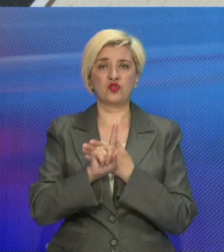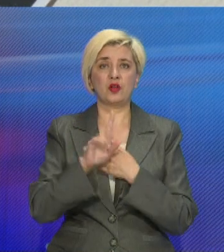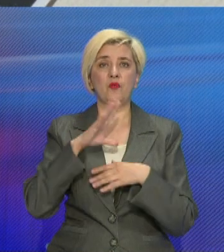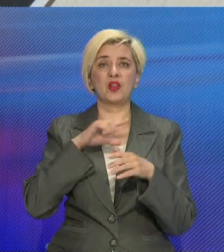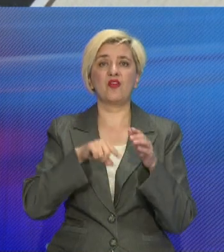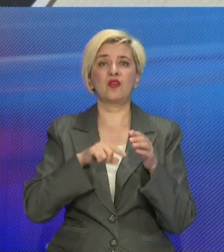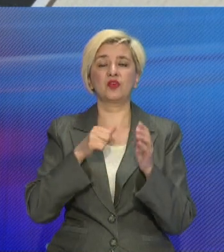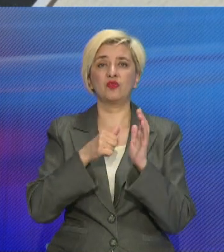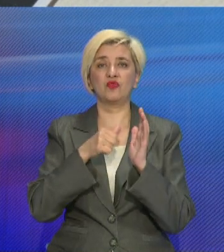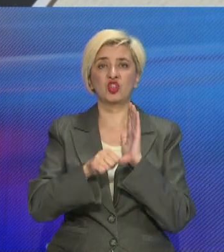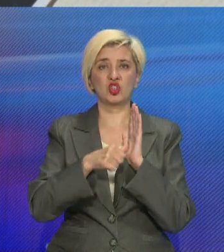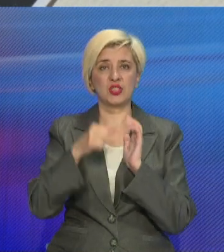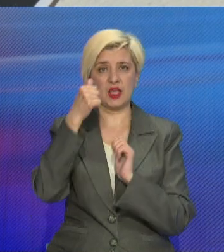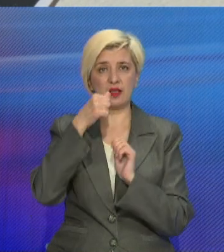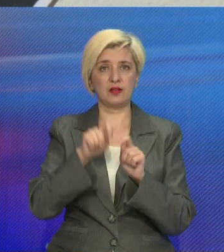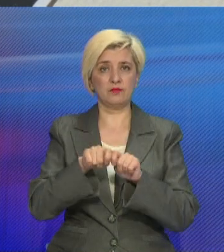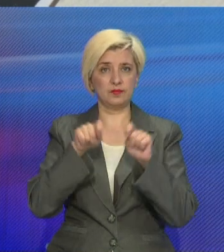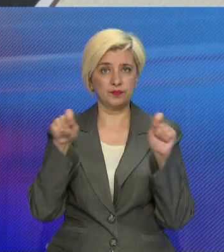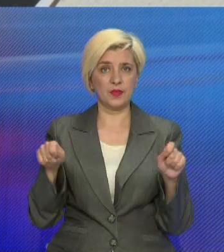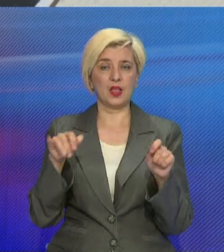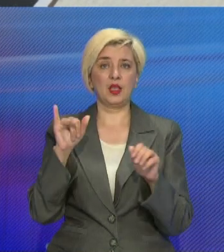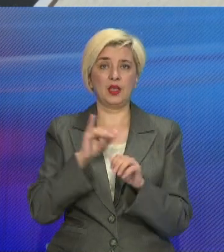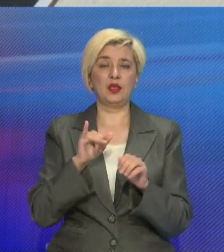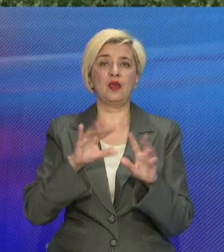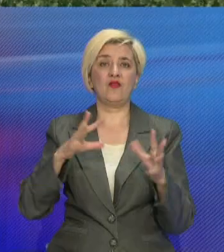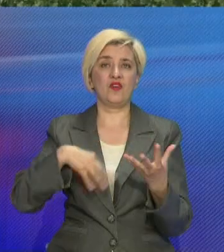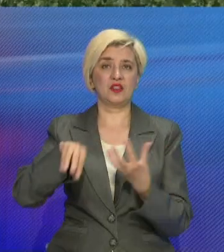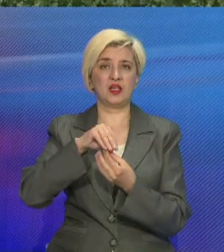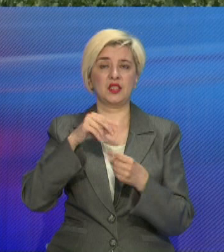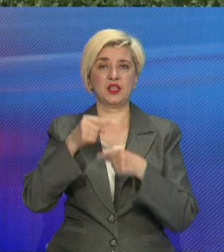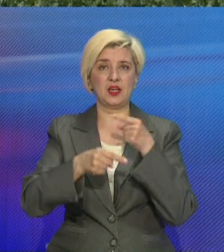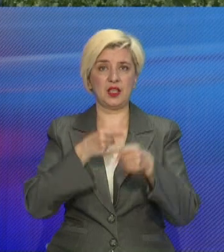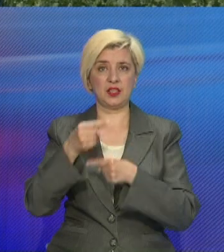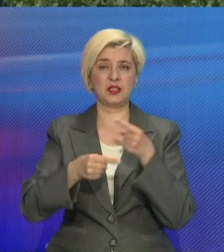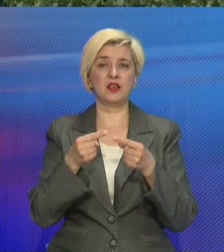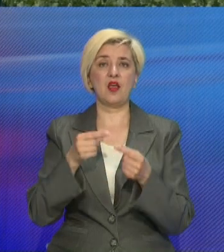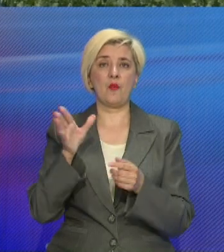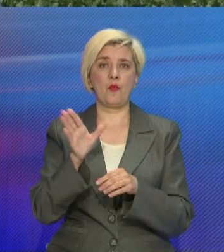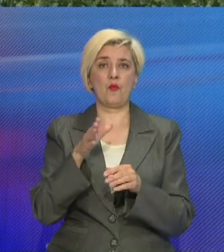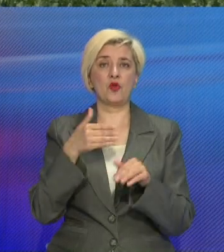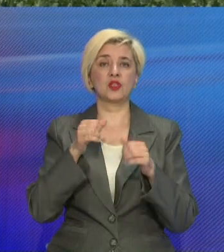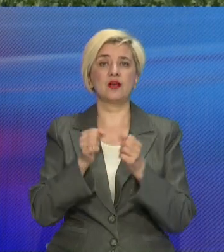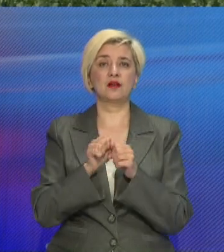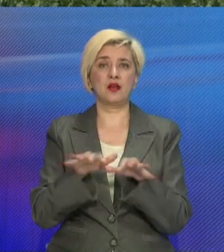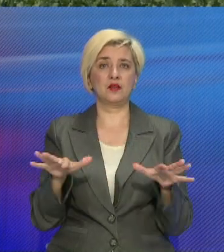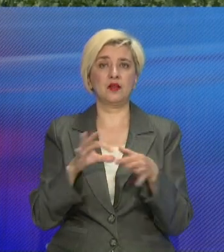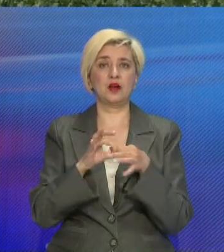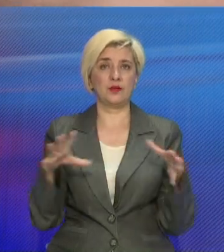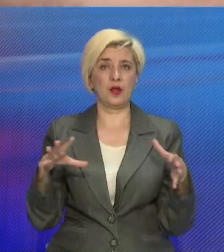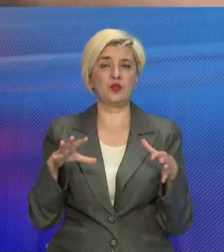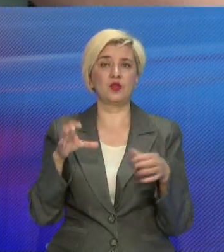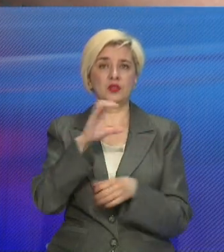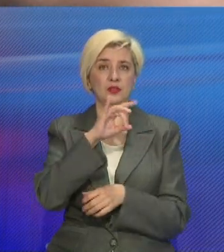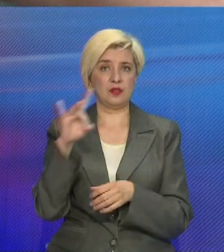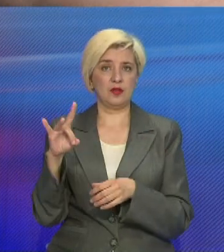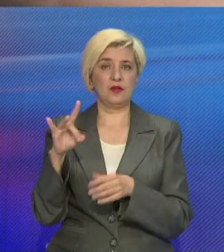выпрацаваць традыцыі. Па-другое, адрадзіць рух пасля развалу СССР у 90-е і зрабіць вядучым напрамкам БРСМ. На Гродзеншчыне лепшыя традыцыі